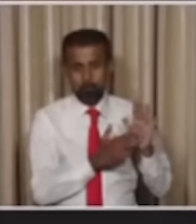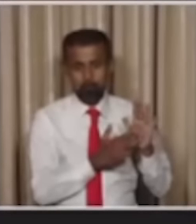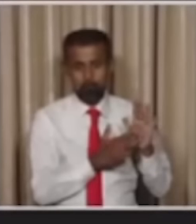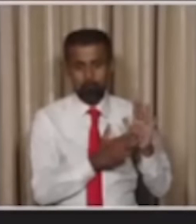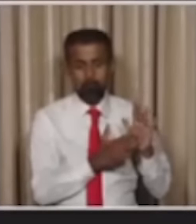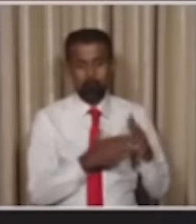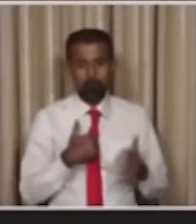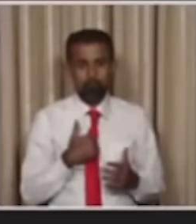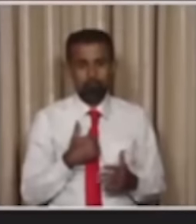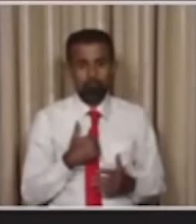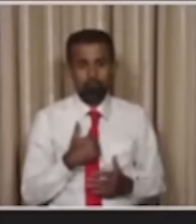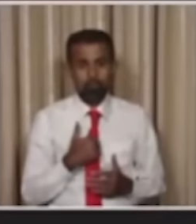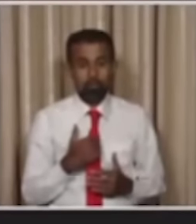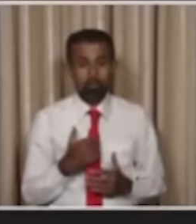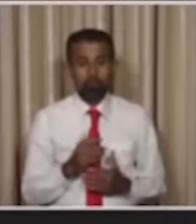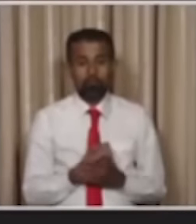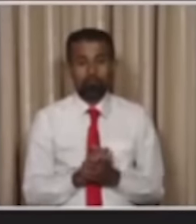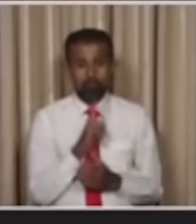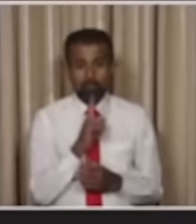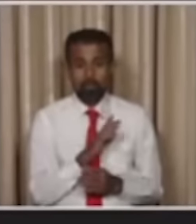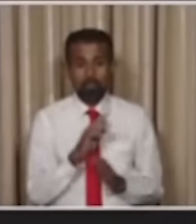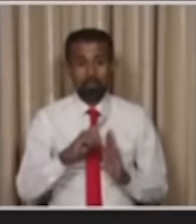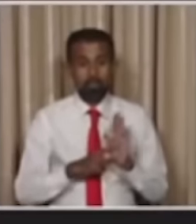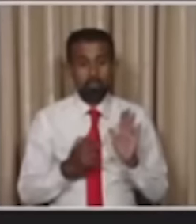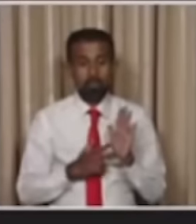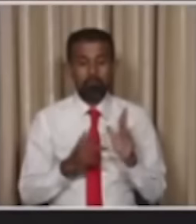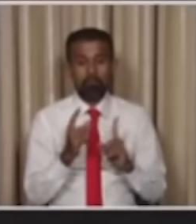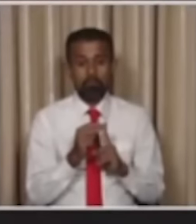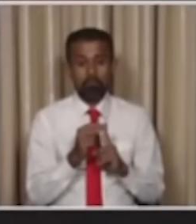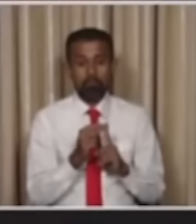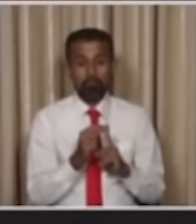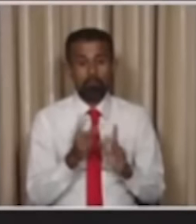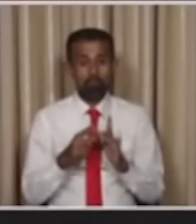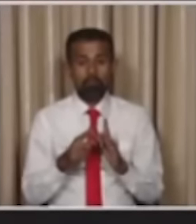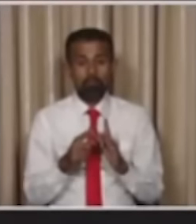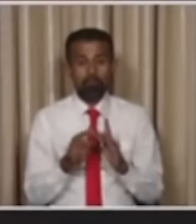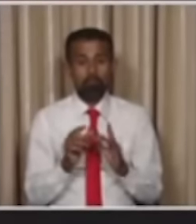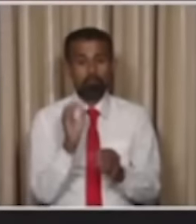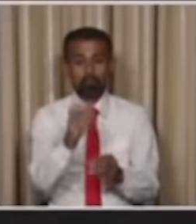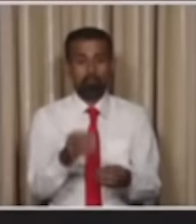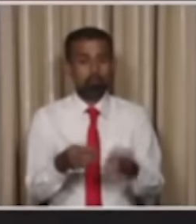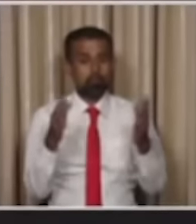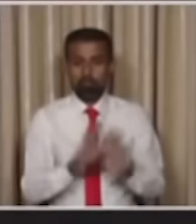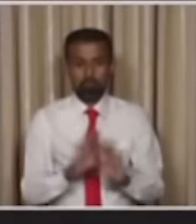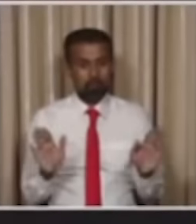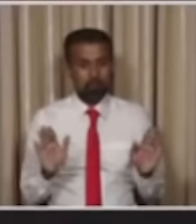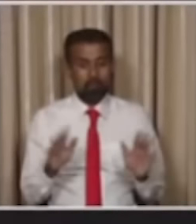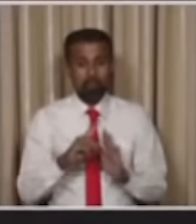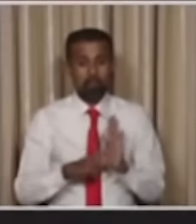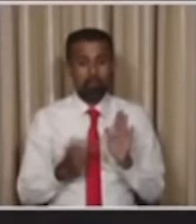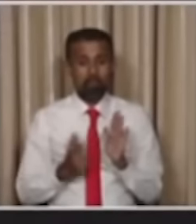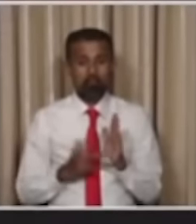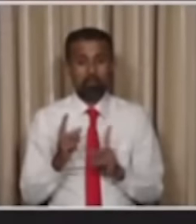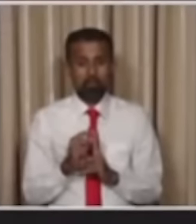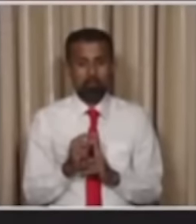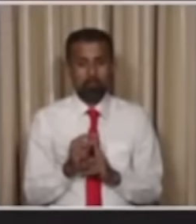මම සාහසික වෙන්නේ නැහැ ජේවීපිය ඉබ්‍රහීම්ව දාලා මේ ප්‍රහාරය කළයි කියලා කියන්න. මොකද ජේවීපිය